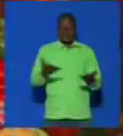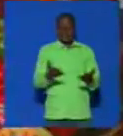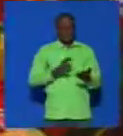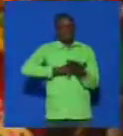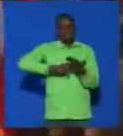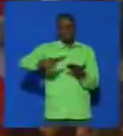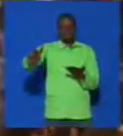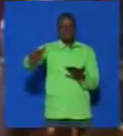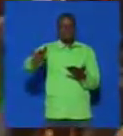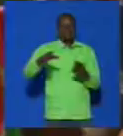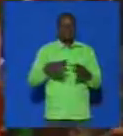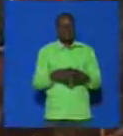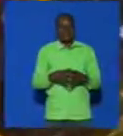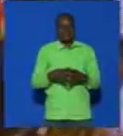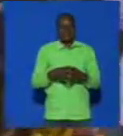c'est propre